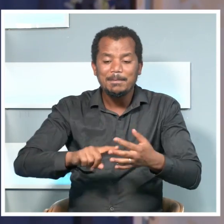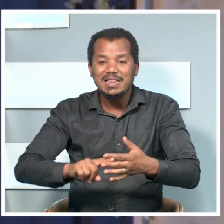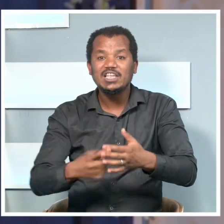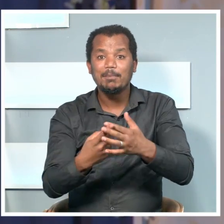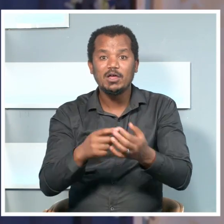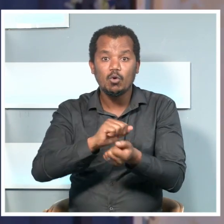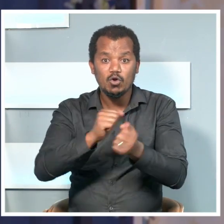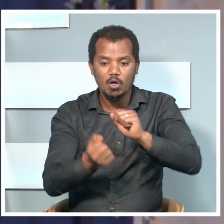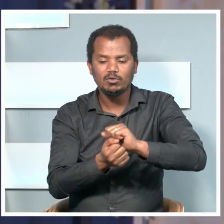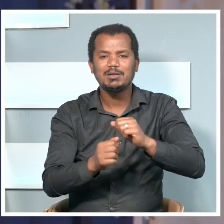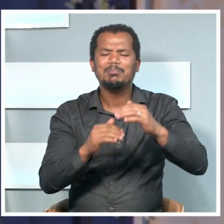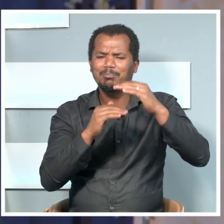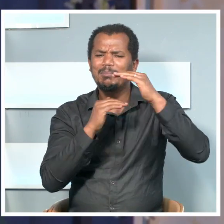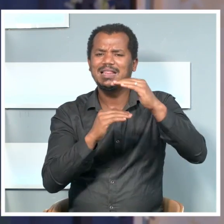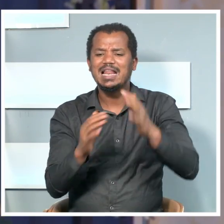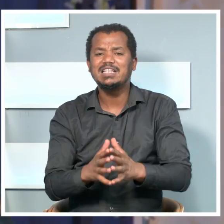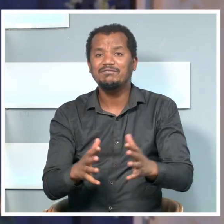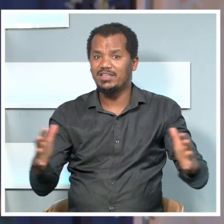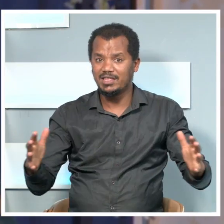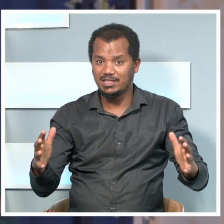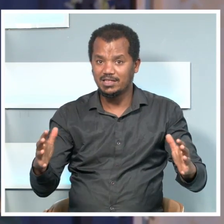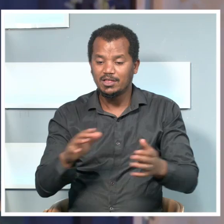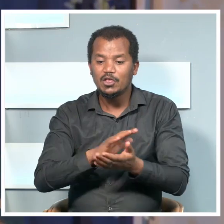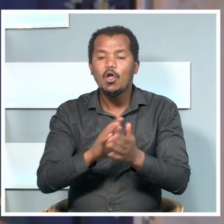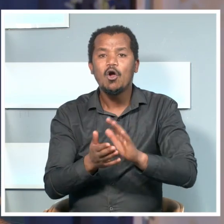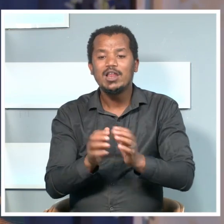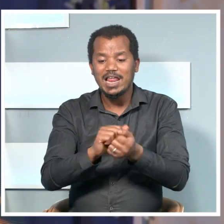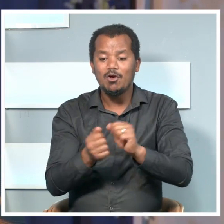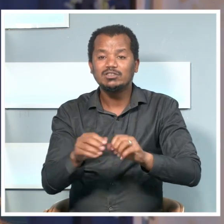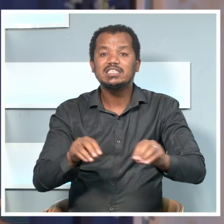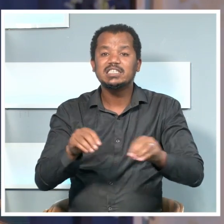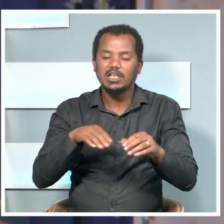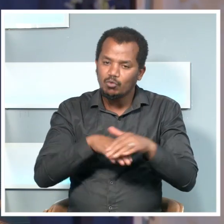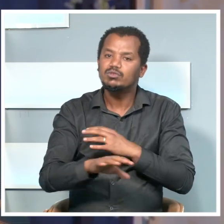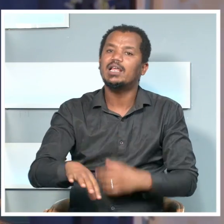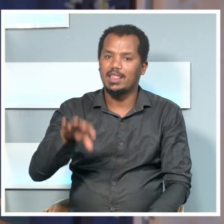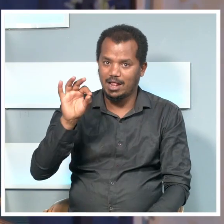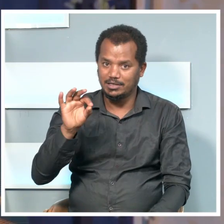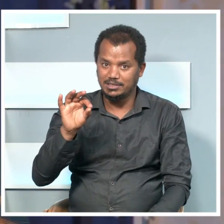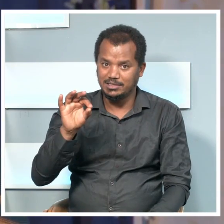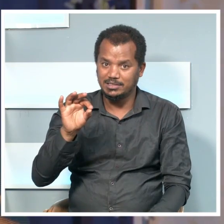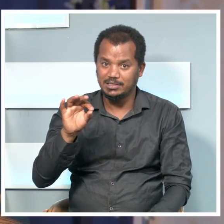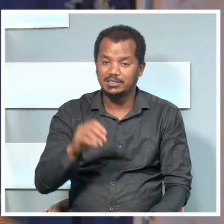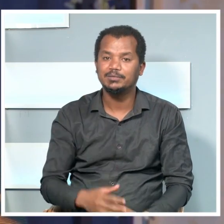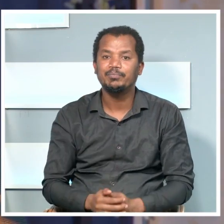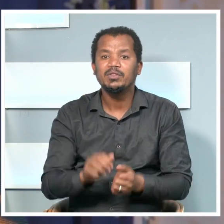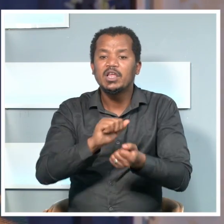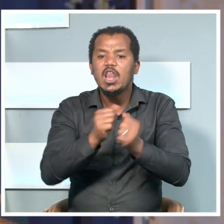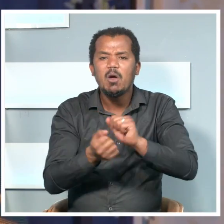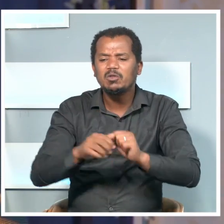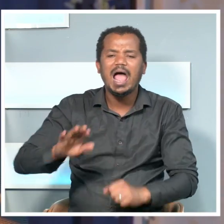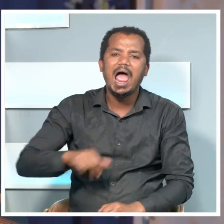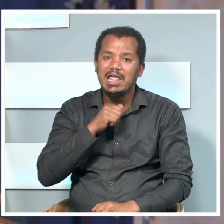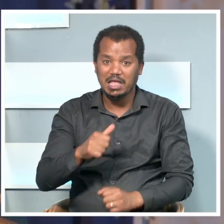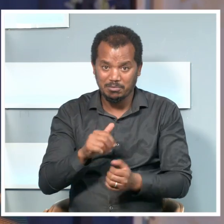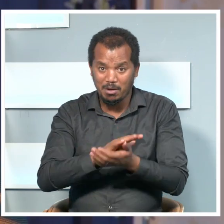በተጀመረው ለውጥ መጠነ ሰፊ በሆነ የለውጥ እንቅስቃሴ ውስጥ ትገኛለች። ለውጥ አይቀሬ